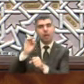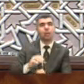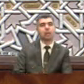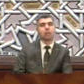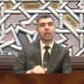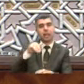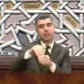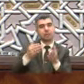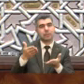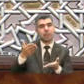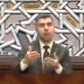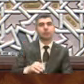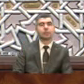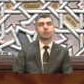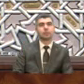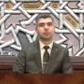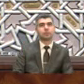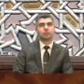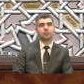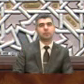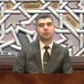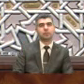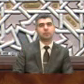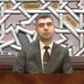تفضلي السيدة النائبة لوضع السؤال.